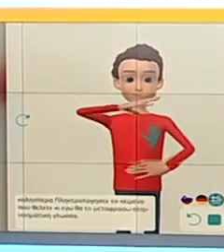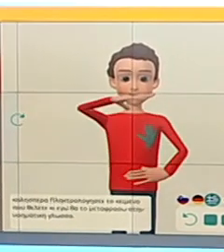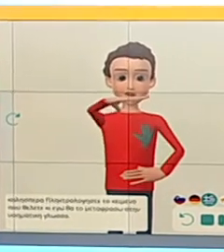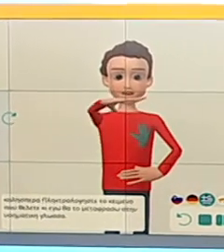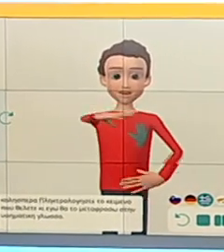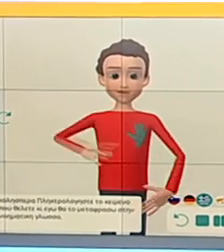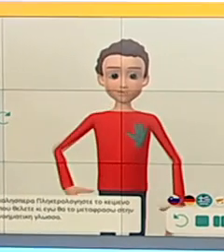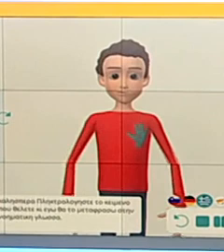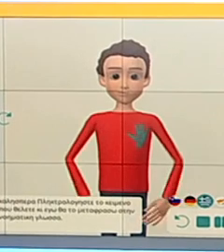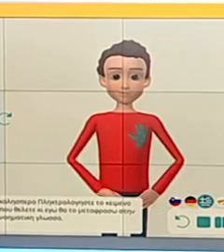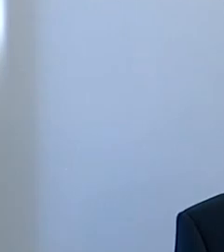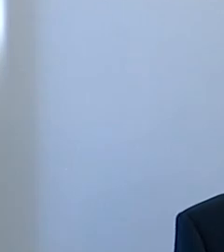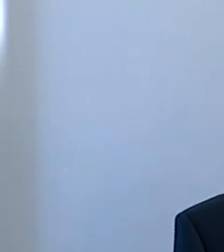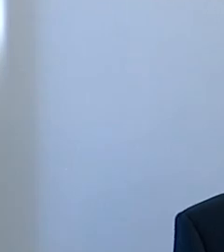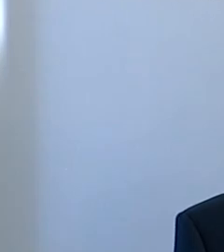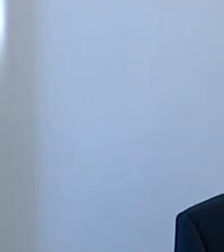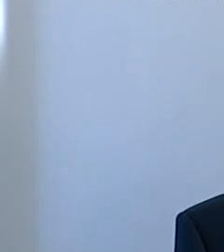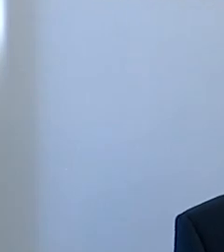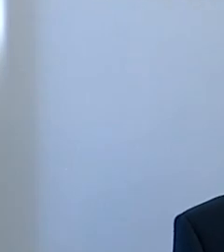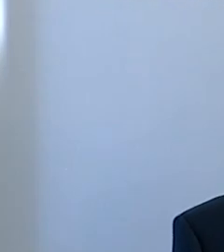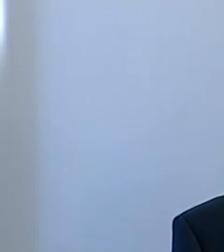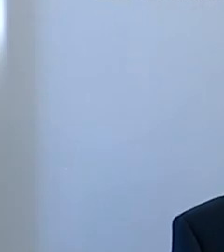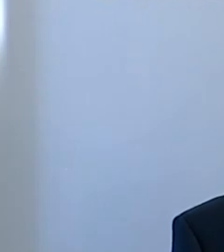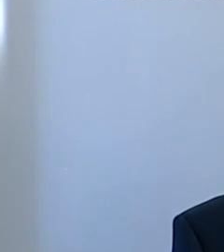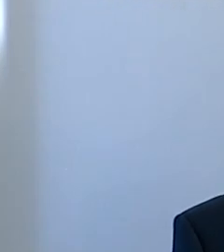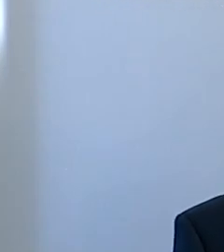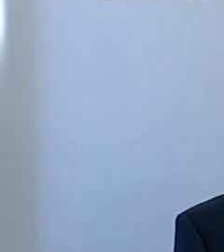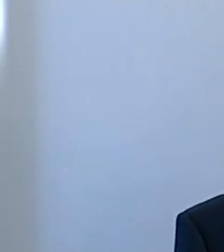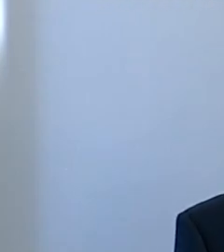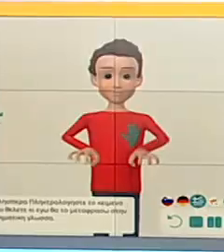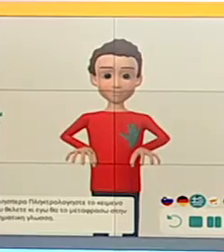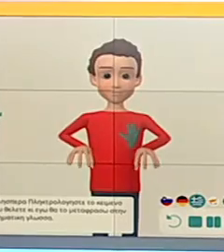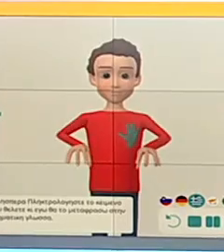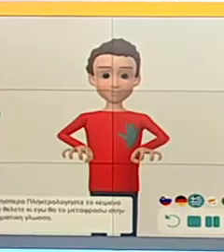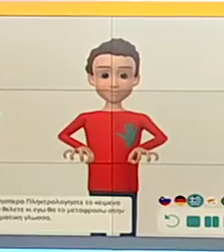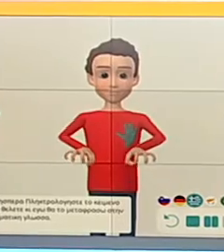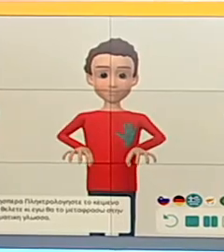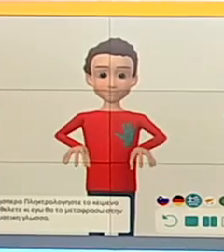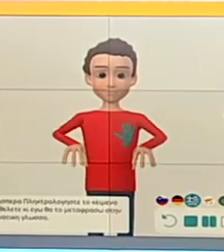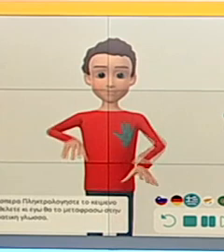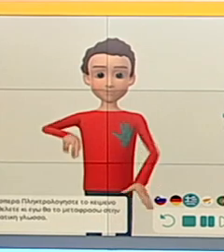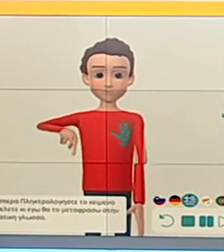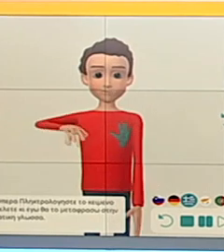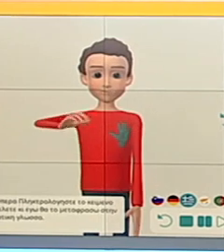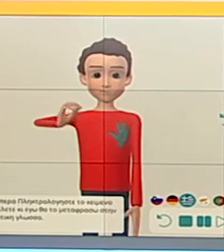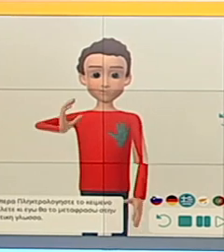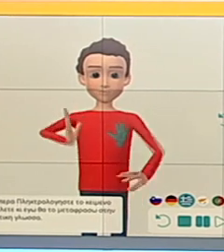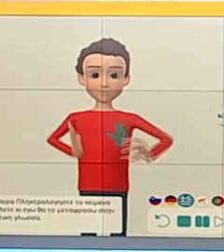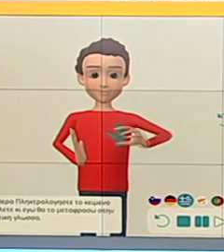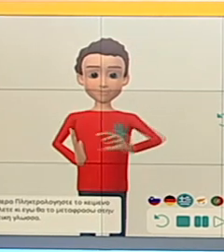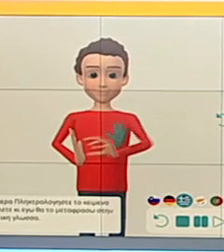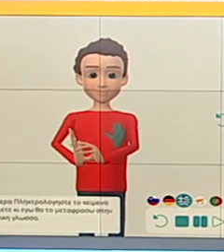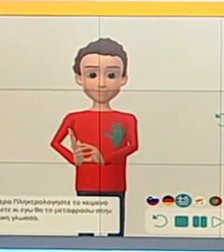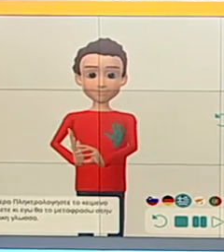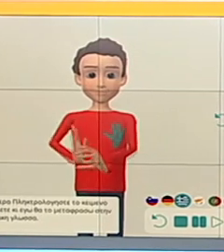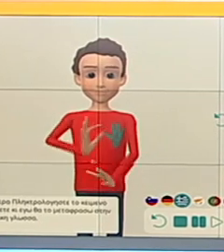και να τον καλωσορίσω στην εκπομπή μας. Εγώ να σας ευχαριστήσω και για τη φιλοξενία. Αξιέπαινη προσπάθεια. Ωστόσο, θέλω λίγο να ξεκινήσουμε από